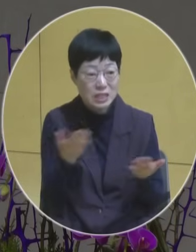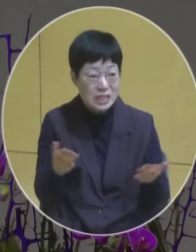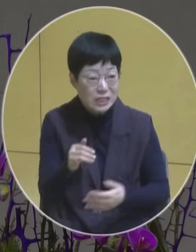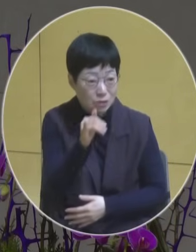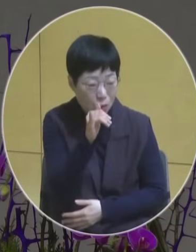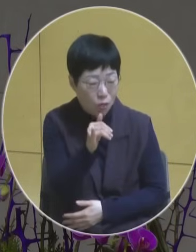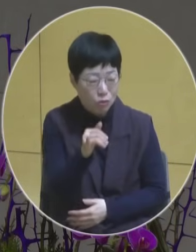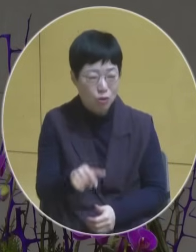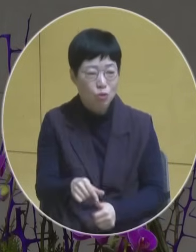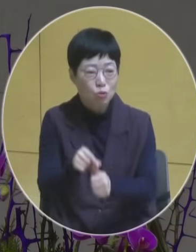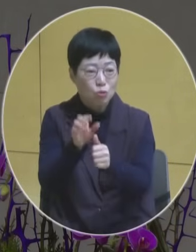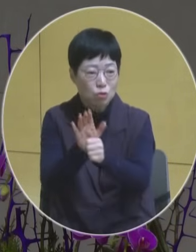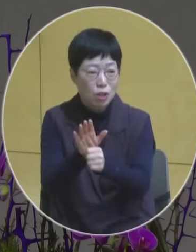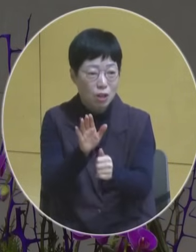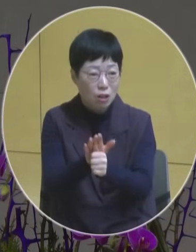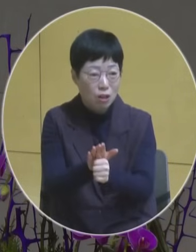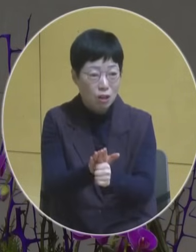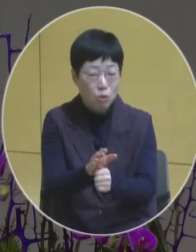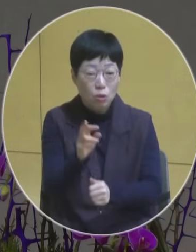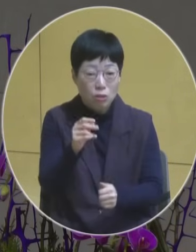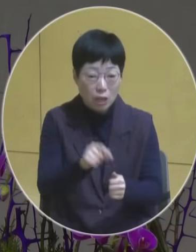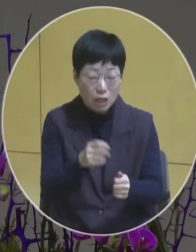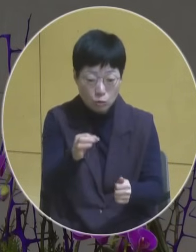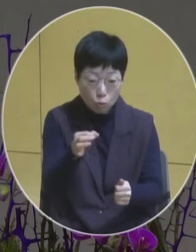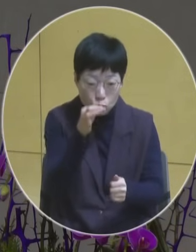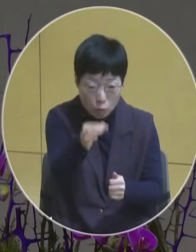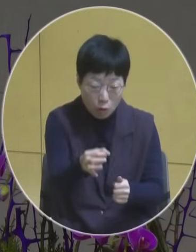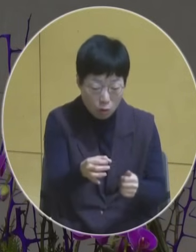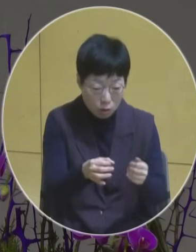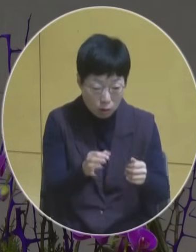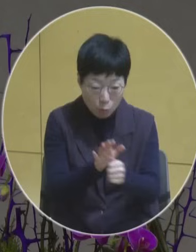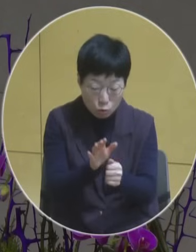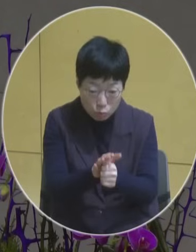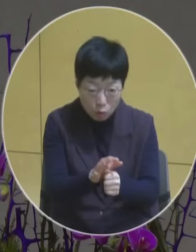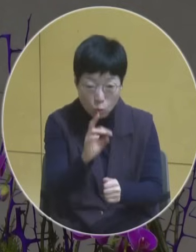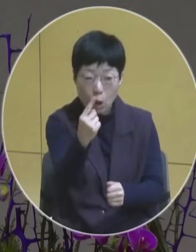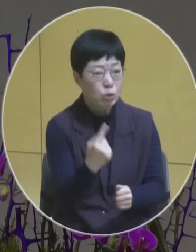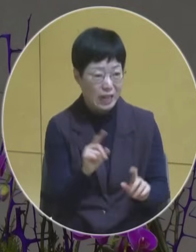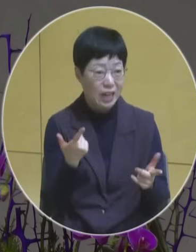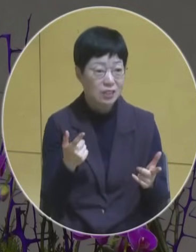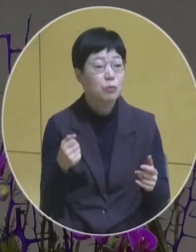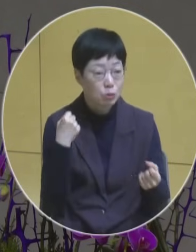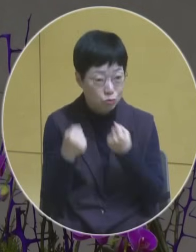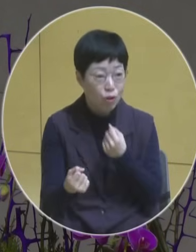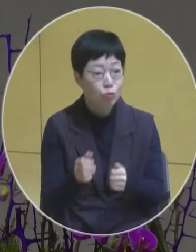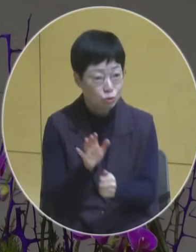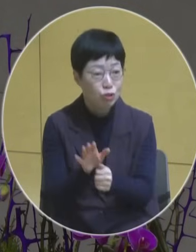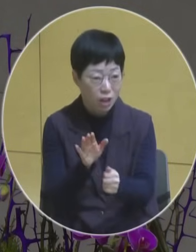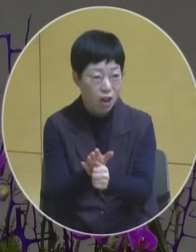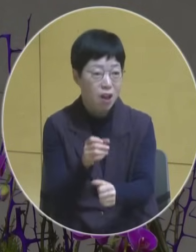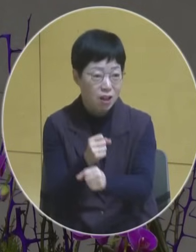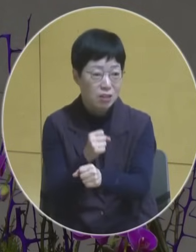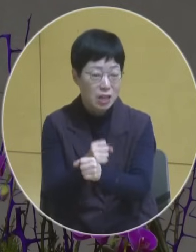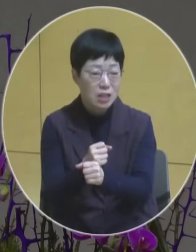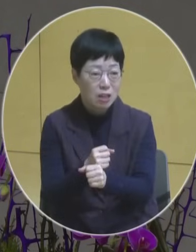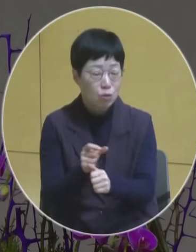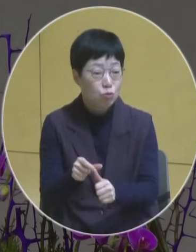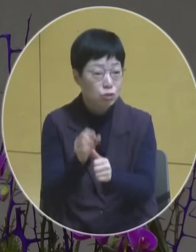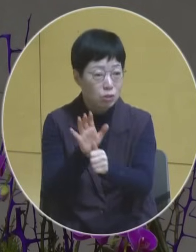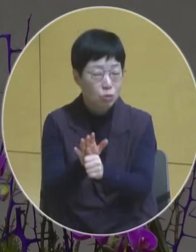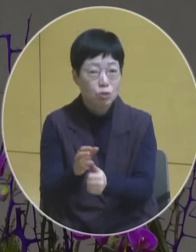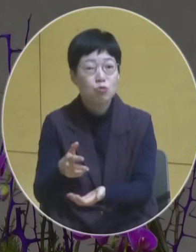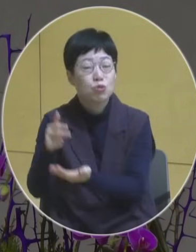있으면 구제를 합니다. 돌아오지 못할 곳에 구제를 많이 합니다. 그렇게 하려고 또 노력하고요. 왜냐하면 구제를